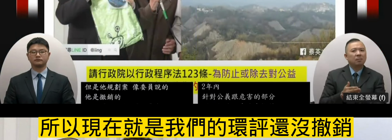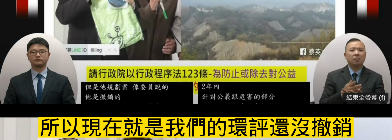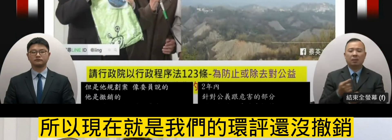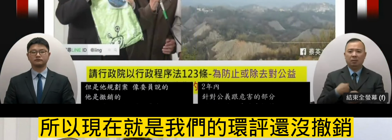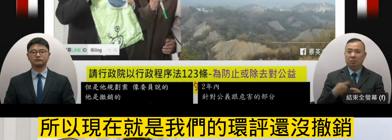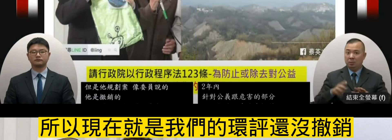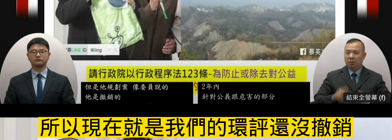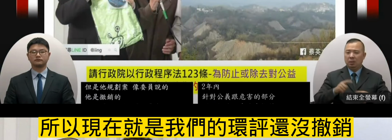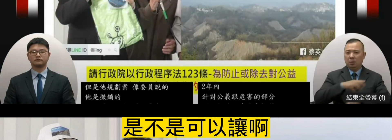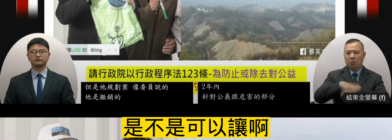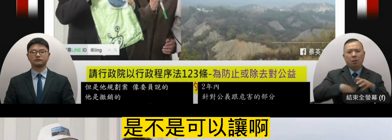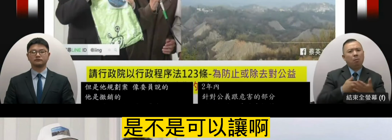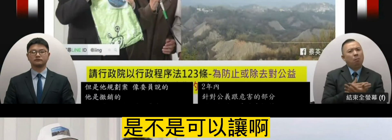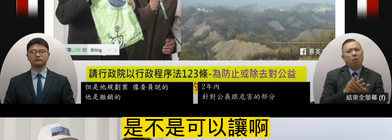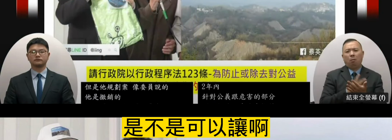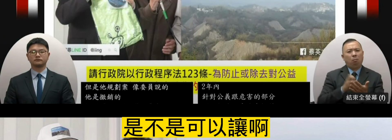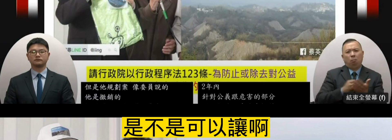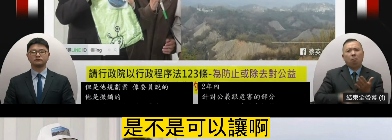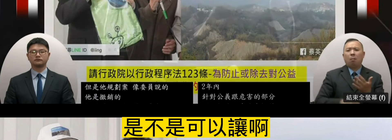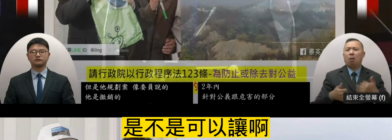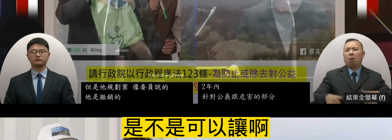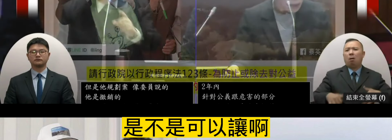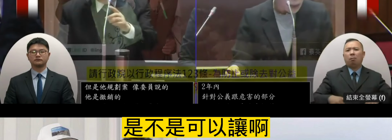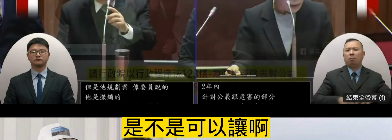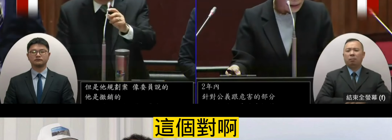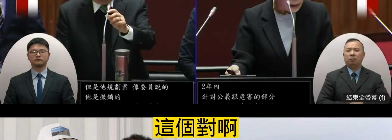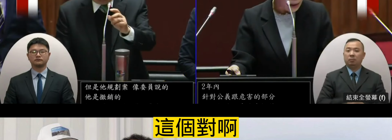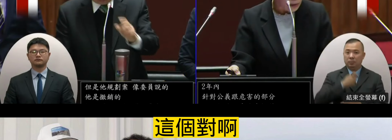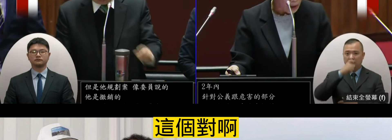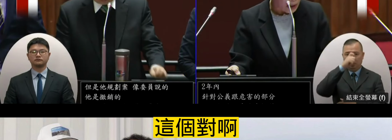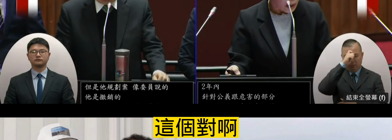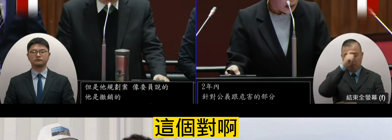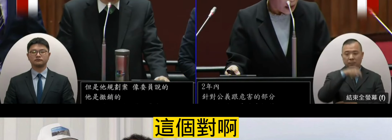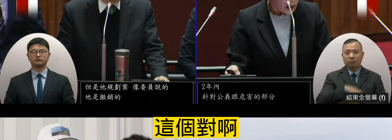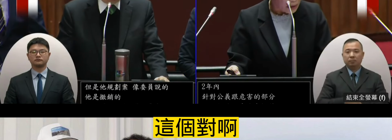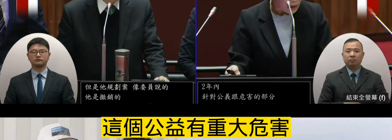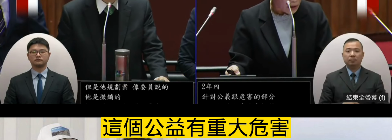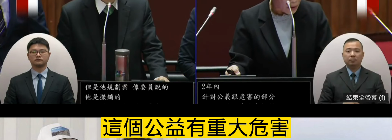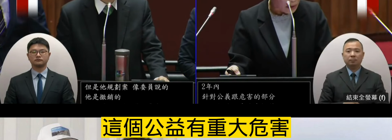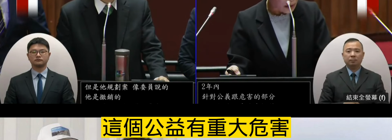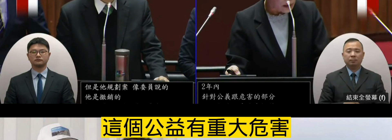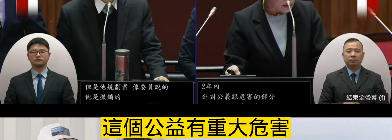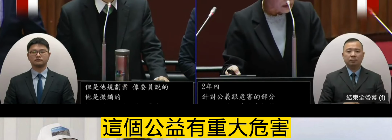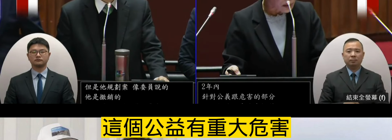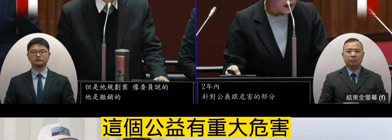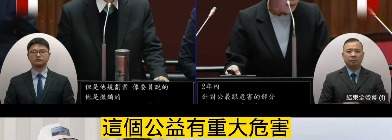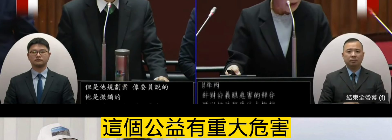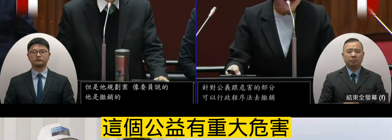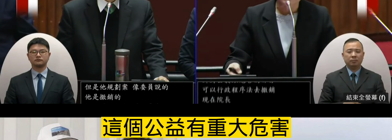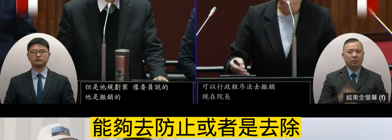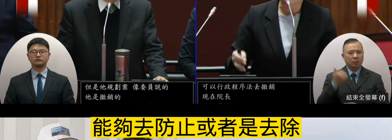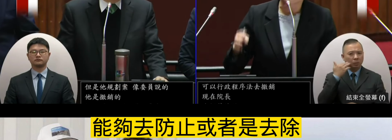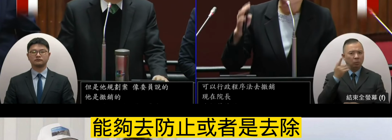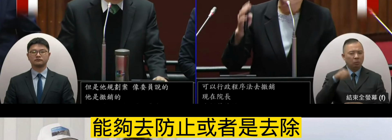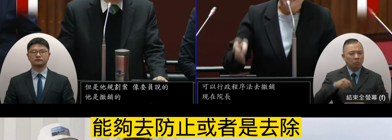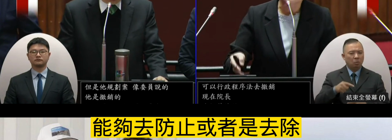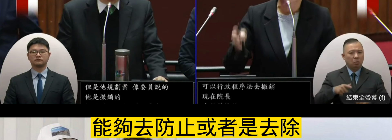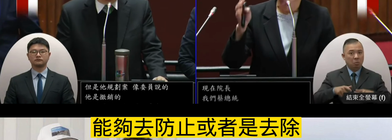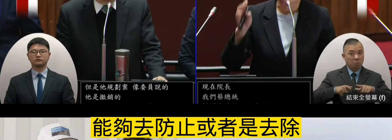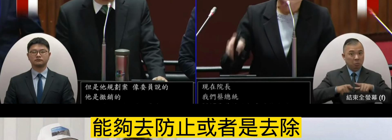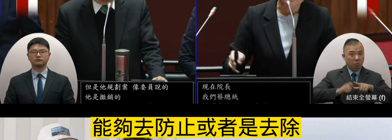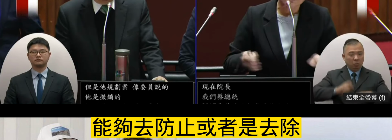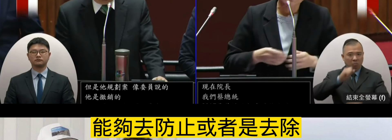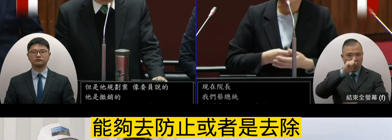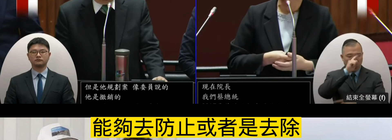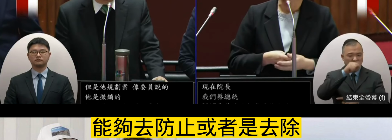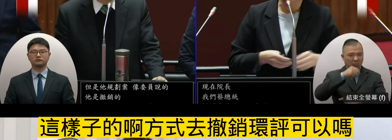们的环评还没撤销，是不是可以让这个对这个公益有重大危害，能够去防止